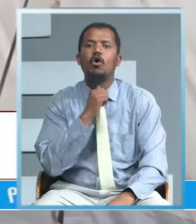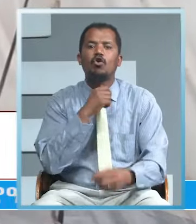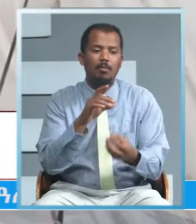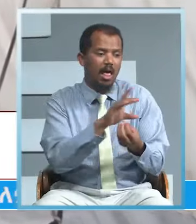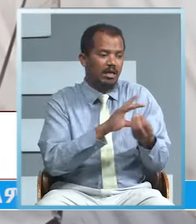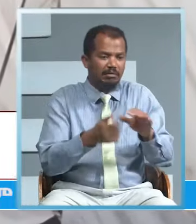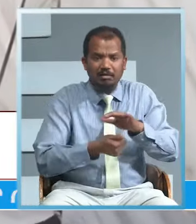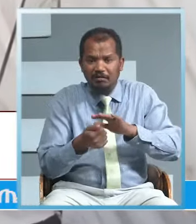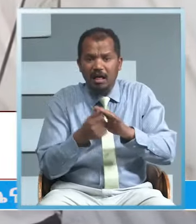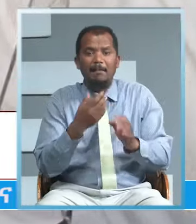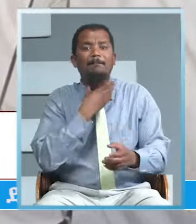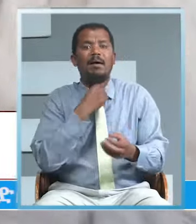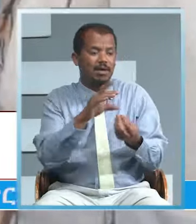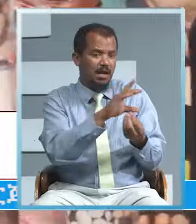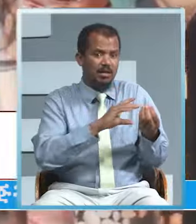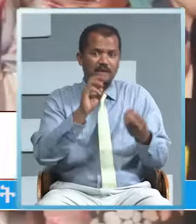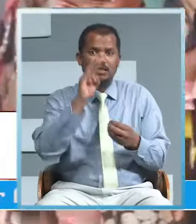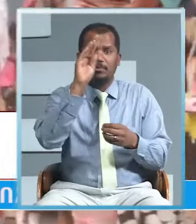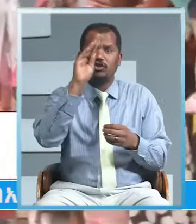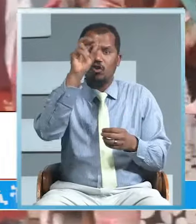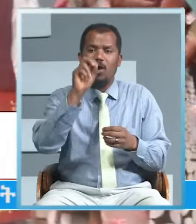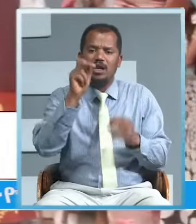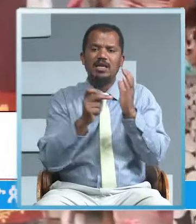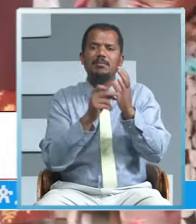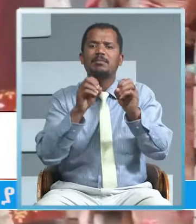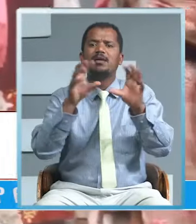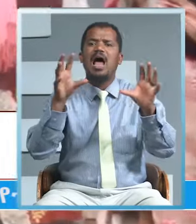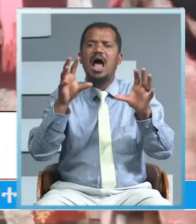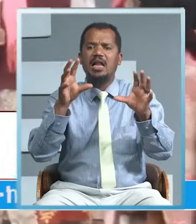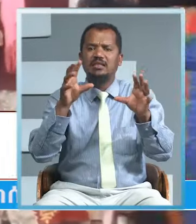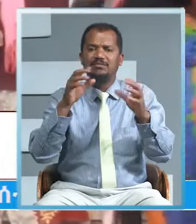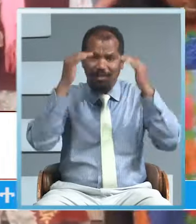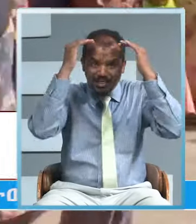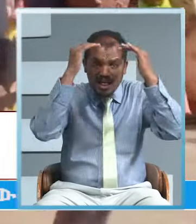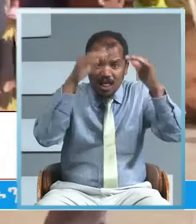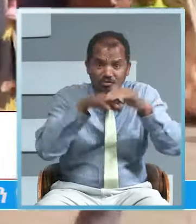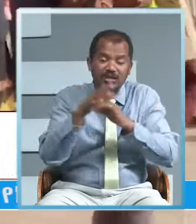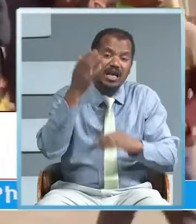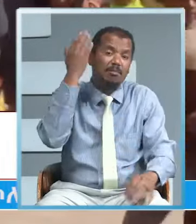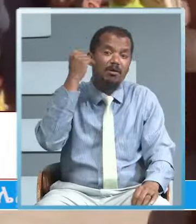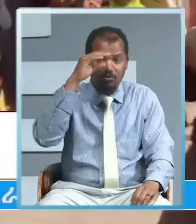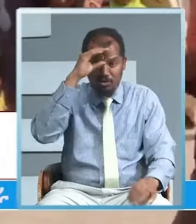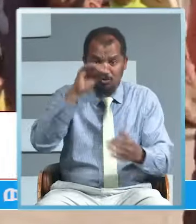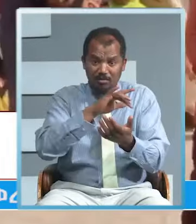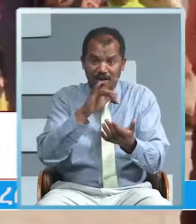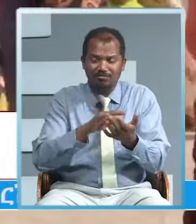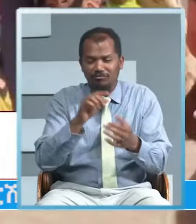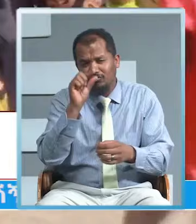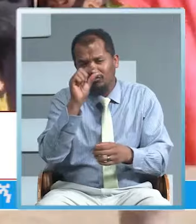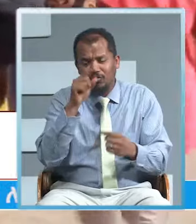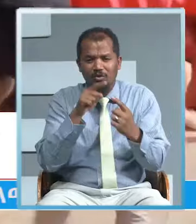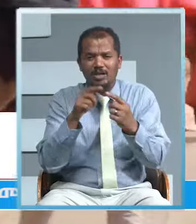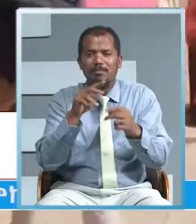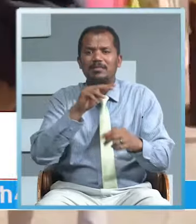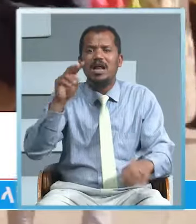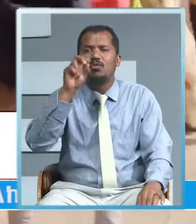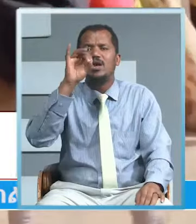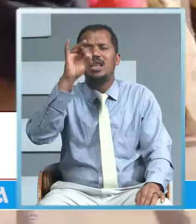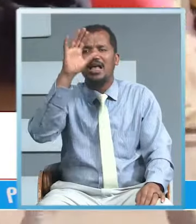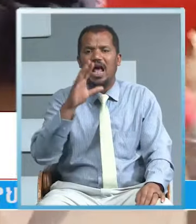ከኦሮሚያ ክልል ተፈናቅለው በአማራ ክልል ሰሜን ሸዋ ዞን ደብረ ብርሃን ከተማ መጠለያ ጣቢያዎች ውስጥ ከነበሩ ሰዎች መካከል የተወሰኑት ወደ